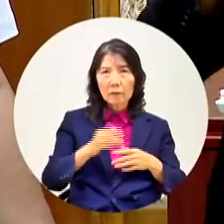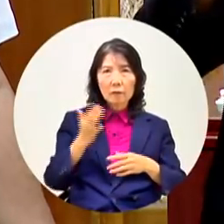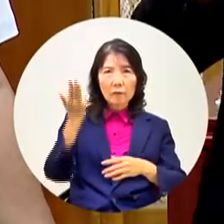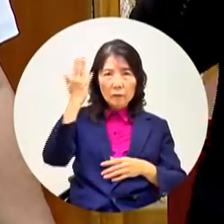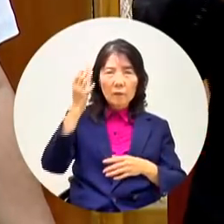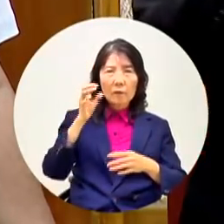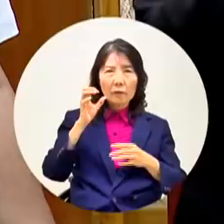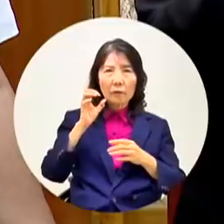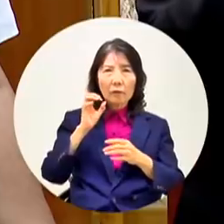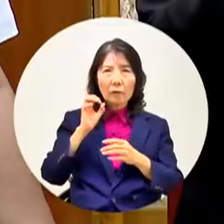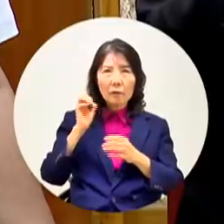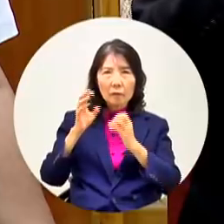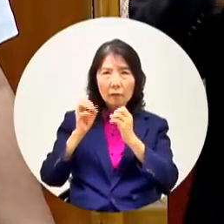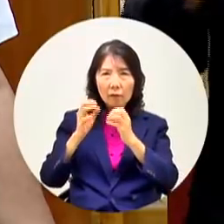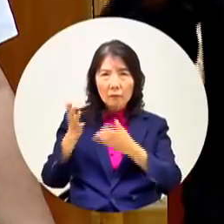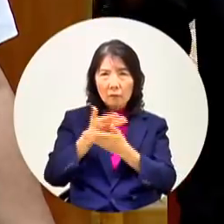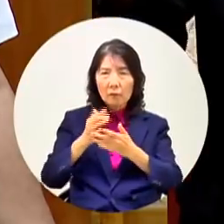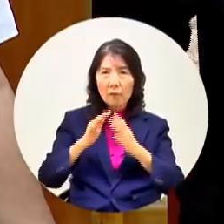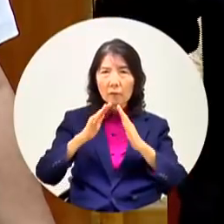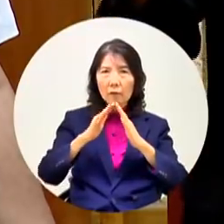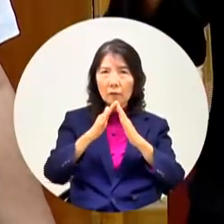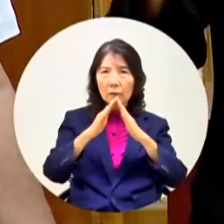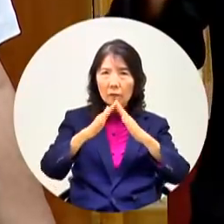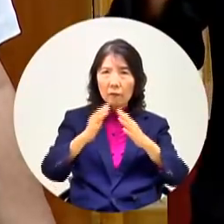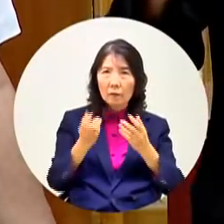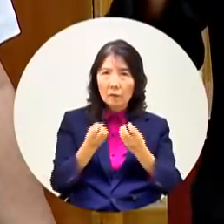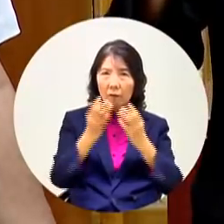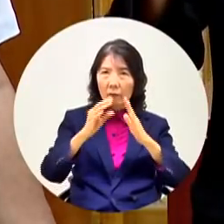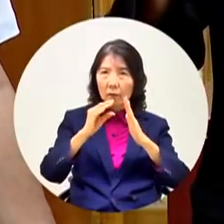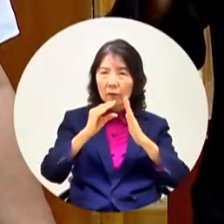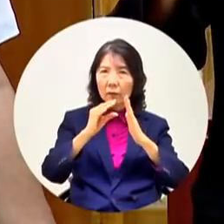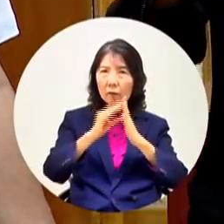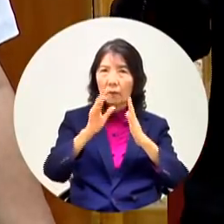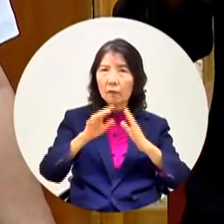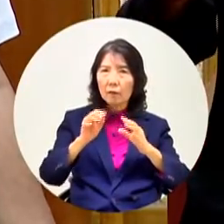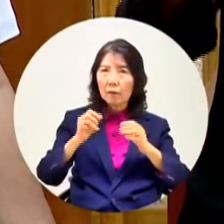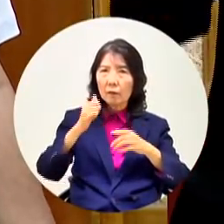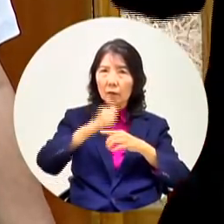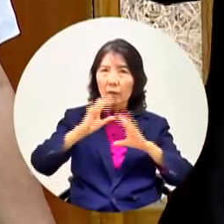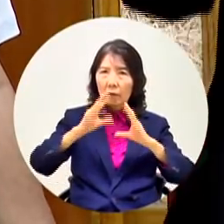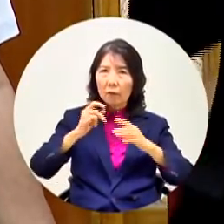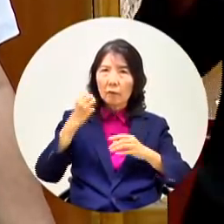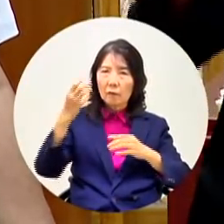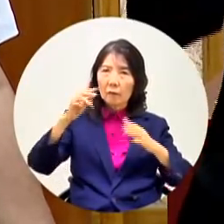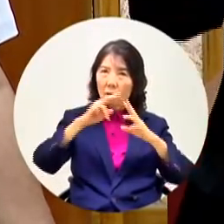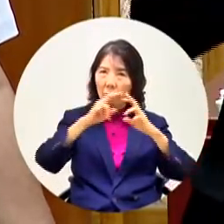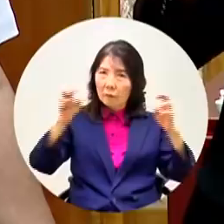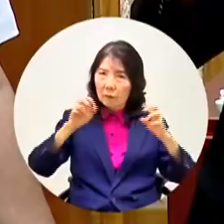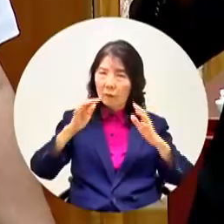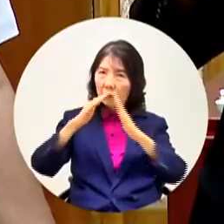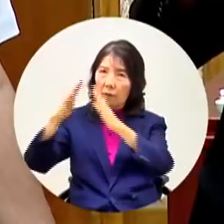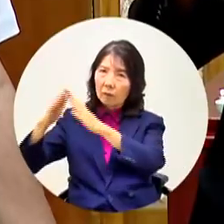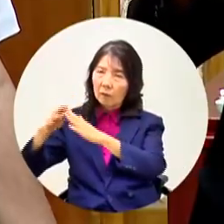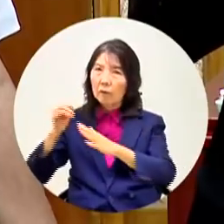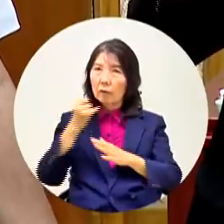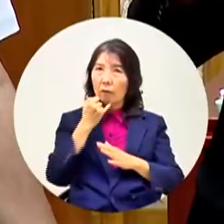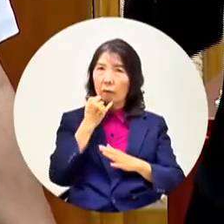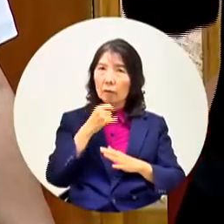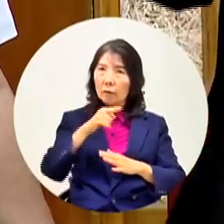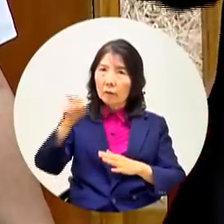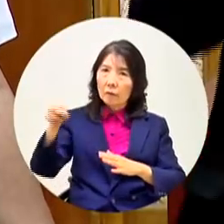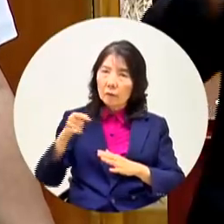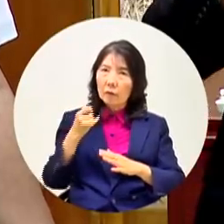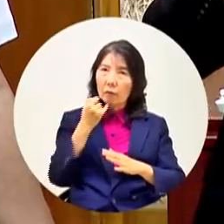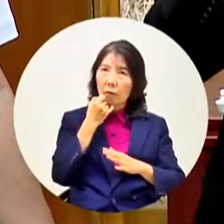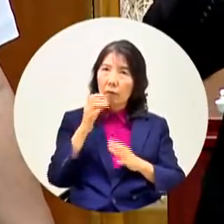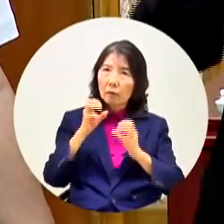通，讲是不是都阿局有提供一些。建国新城的这个黄色是不是能够跟他沟通